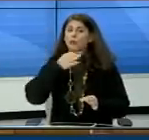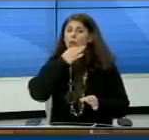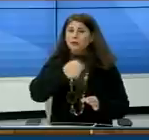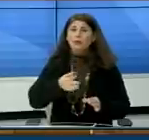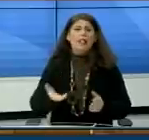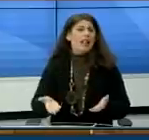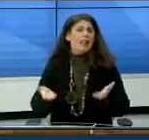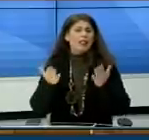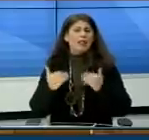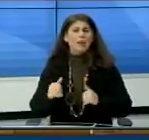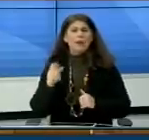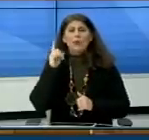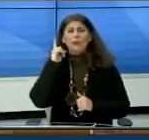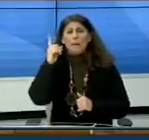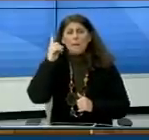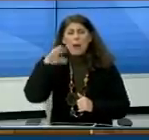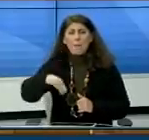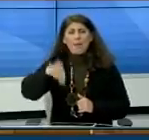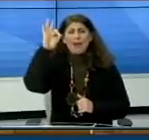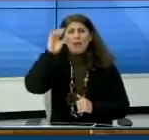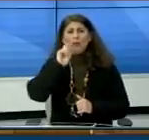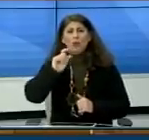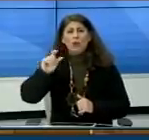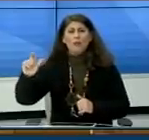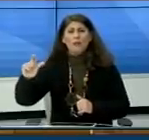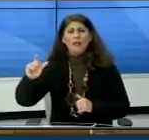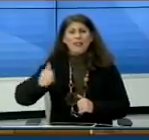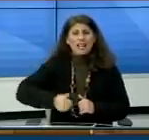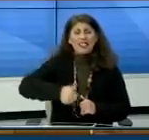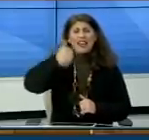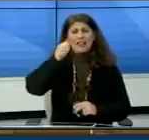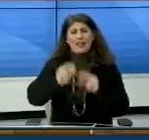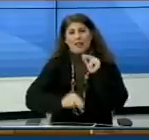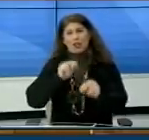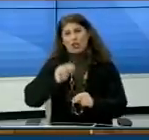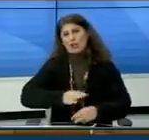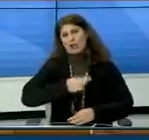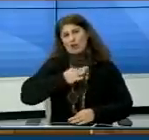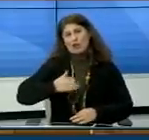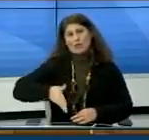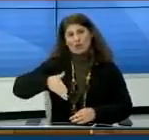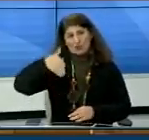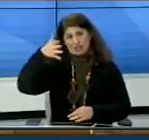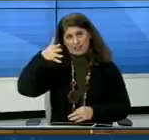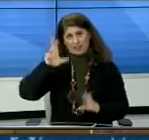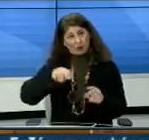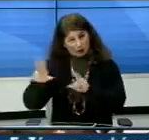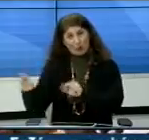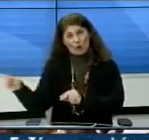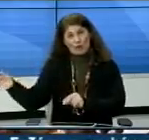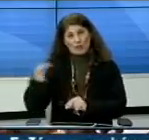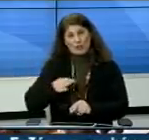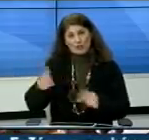ότι δεν υπάρχει ούτε μία περίπτωση στο εκατομμύριο να κερδίσει εκλογές ο κύριος Μητσοτάκης.